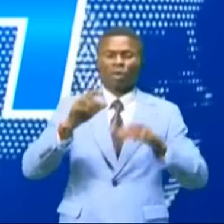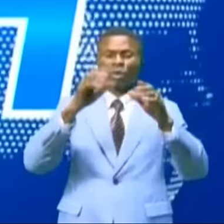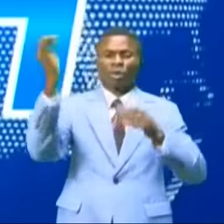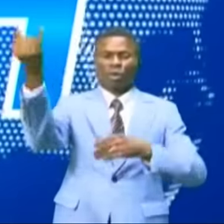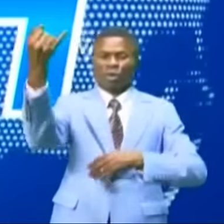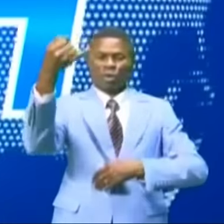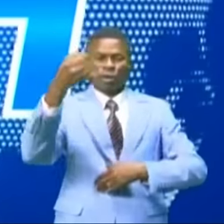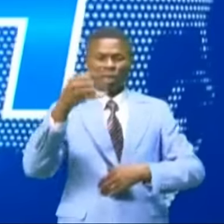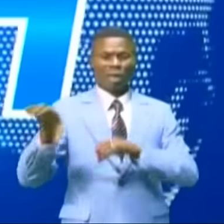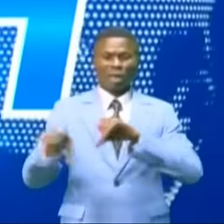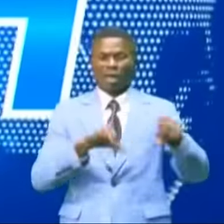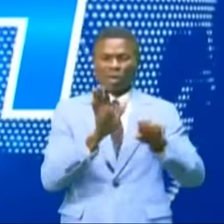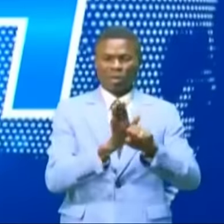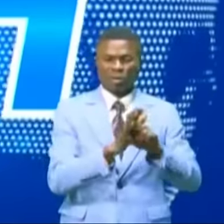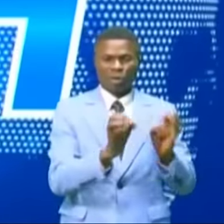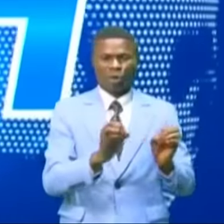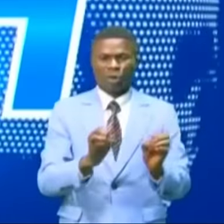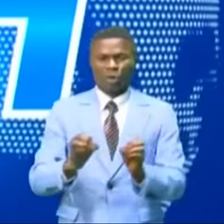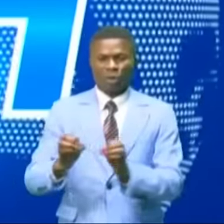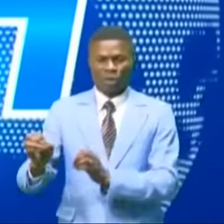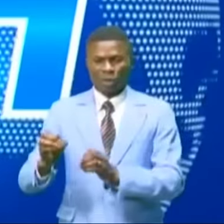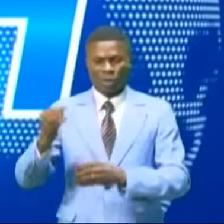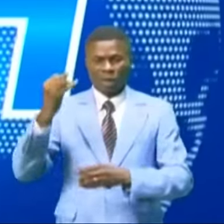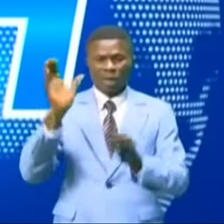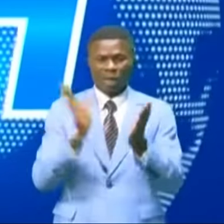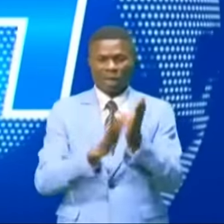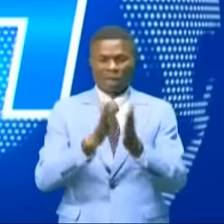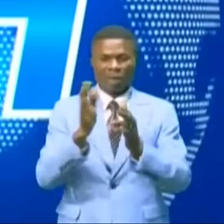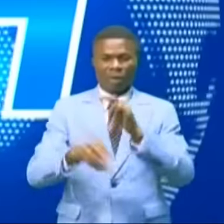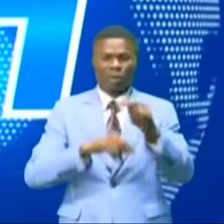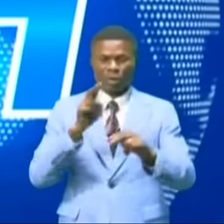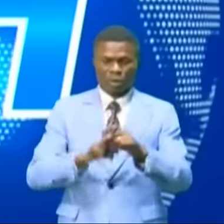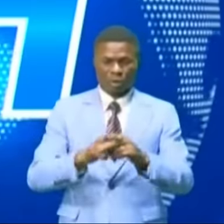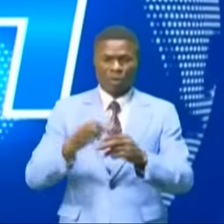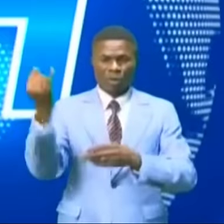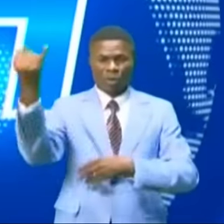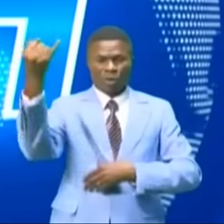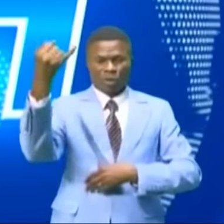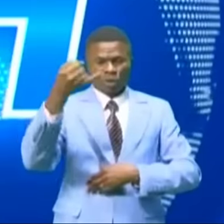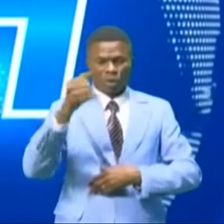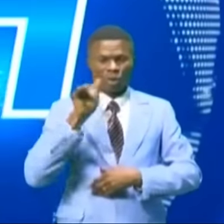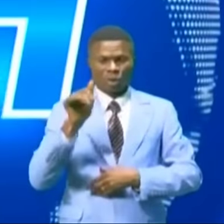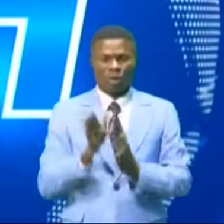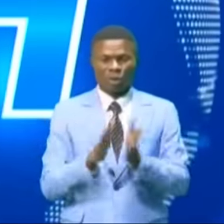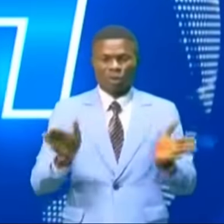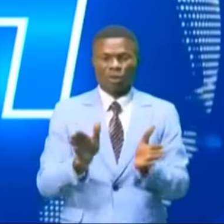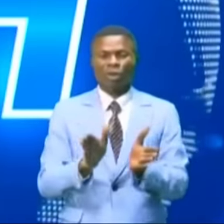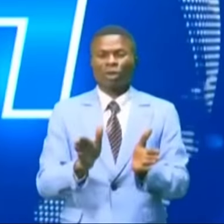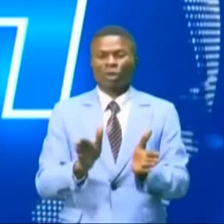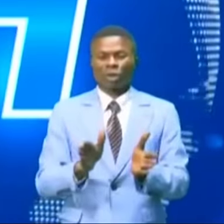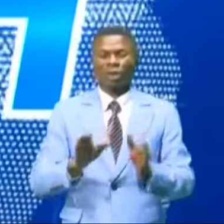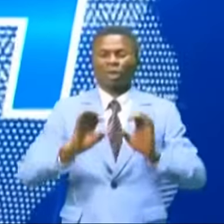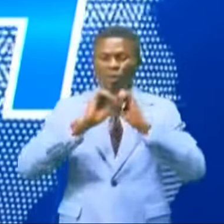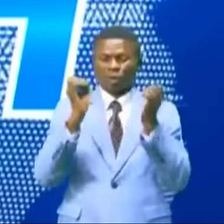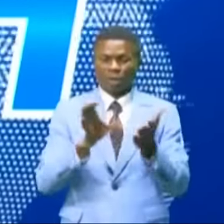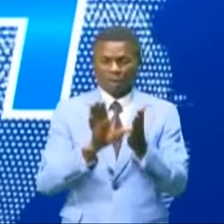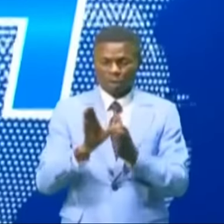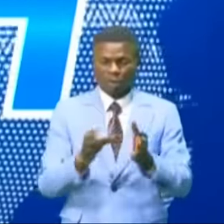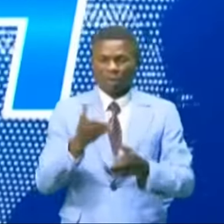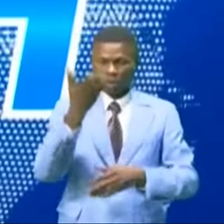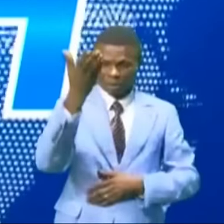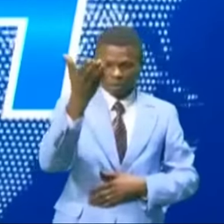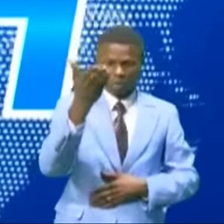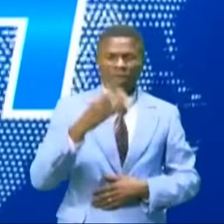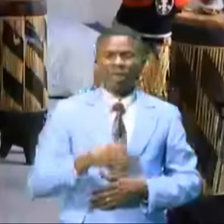Plusieurs activités ont été organisées à l'Institut national des musées par le directeur général. Suivez les détails avec